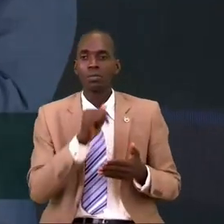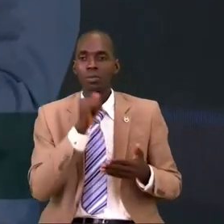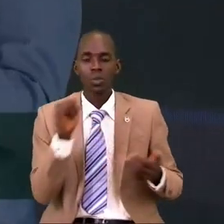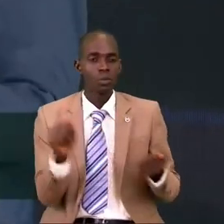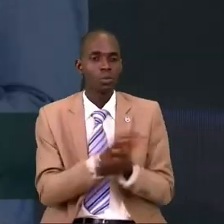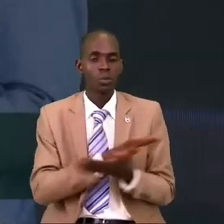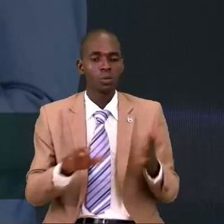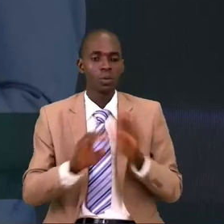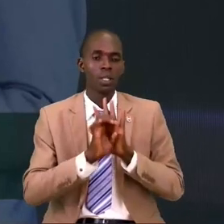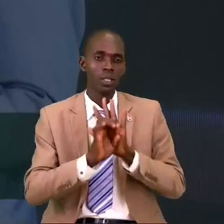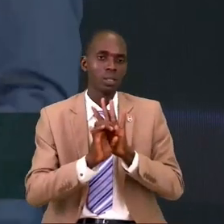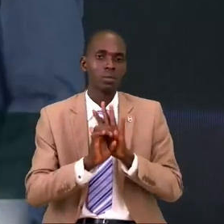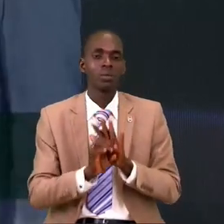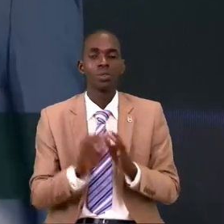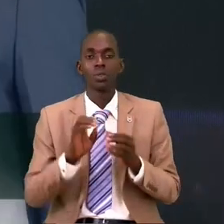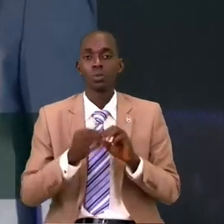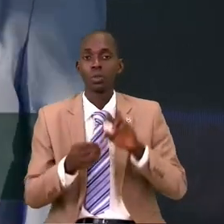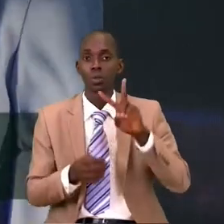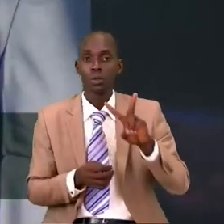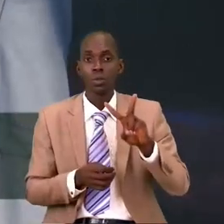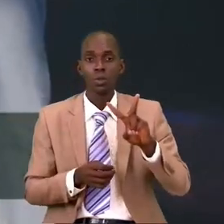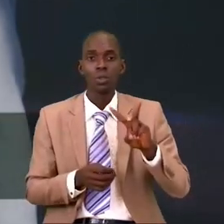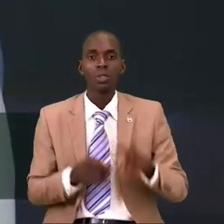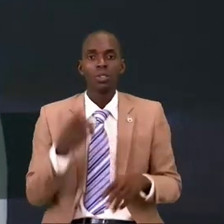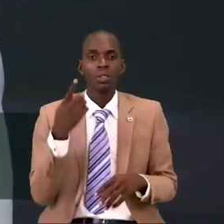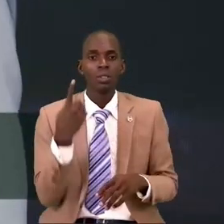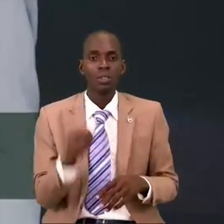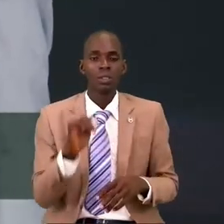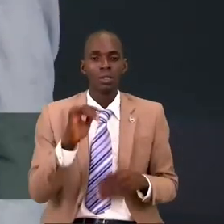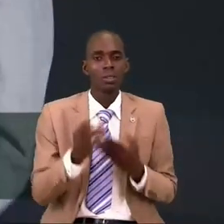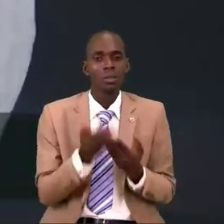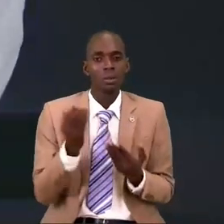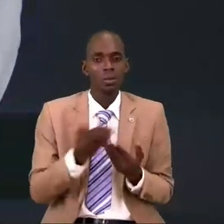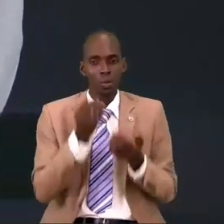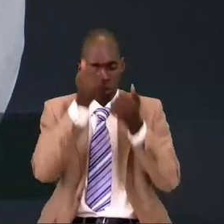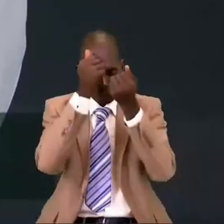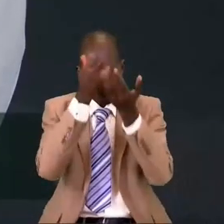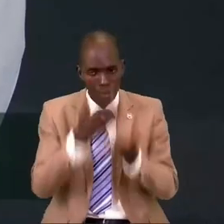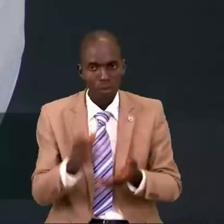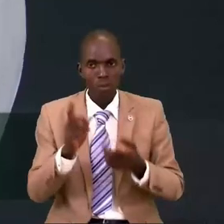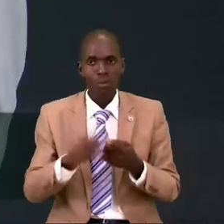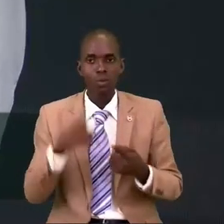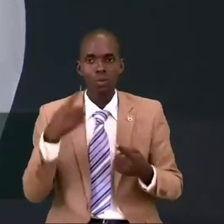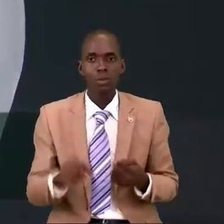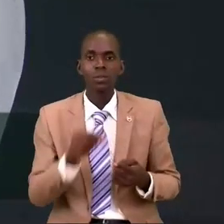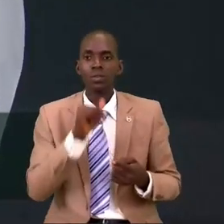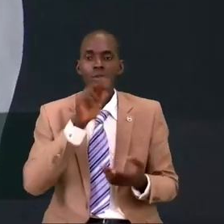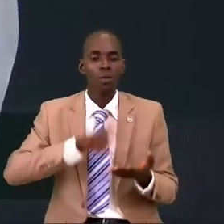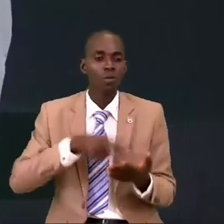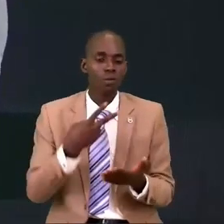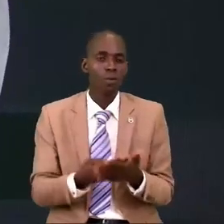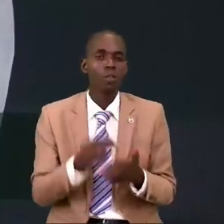l'obéissance implicite au message infaillible. Et troisième élément, les objectifs